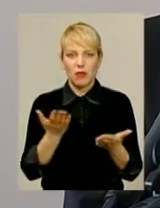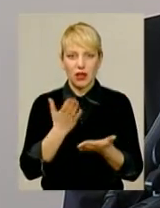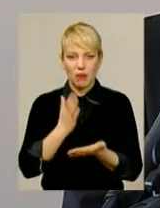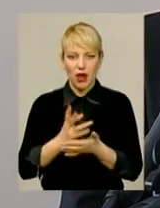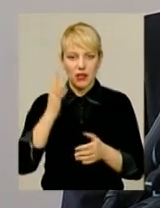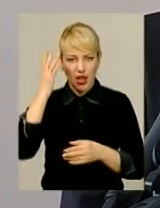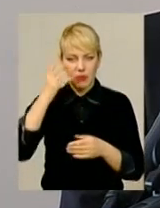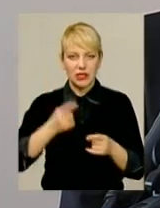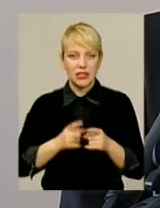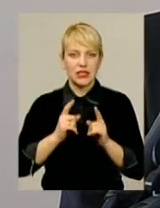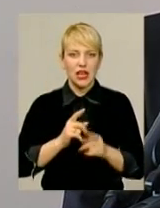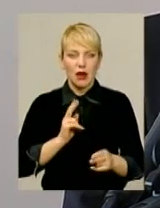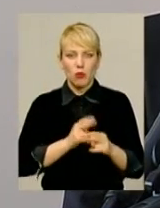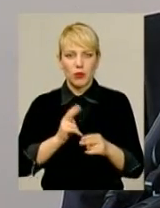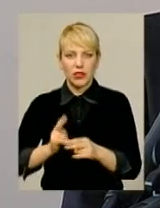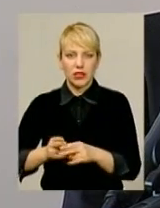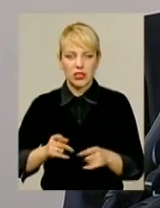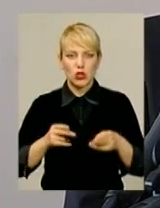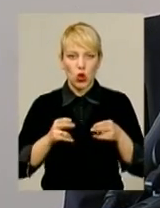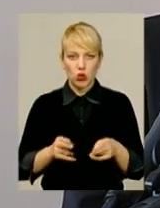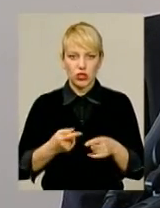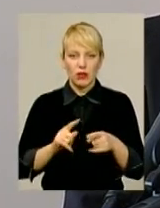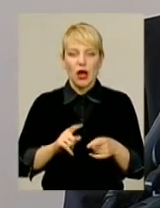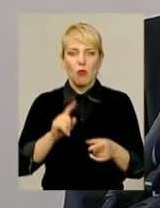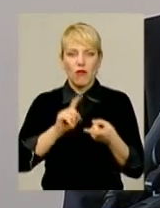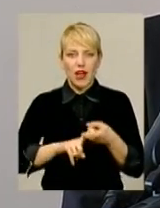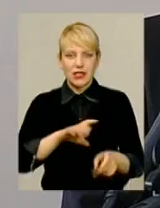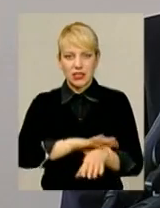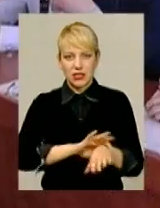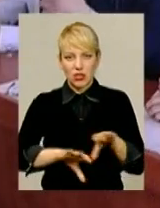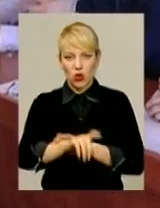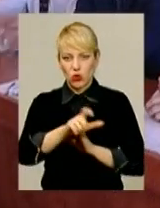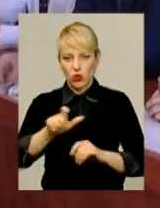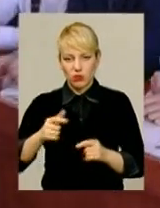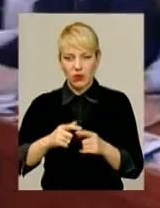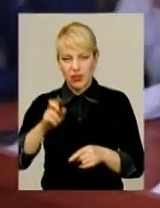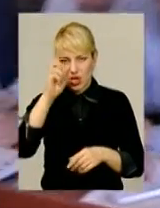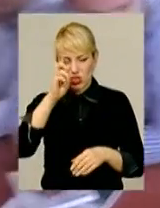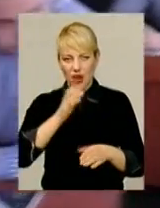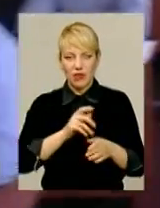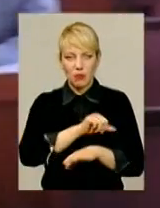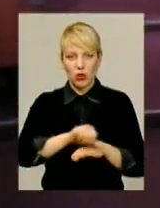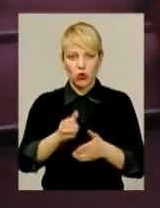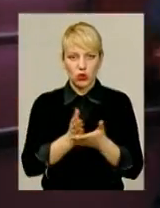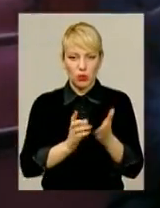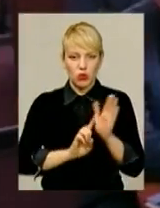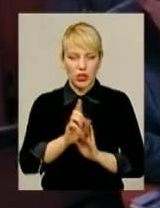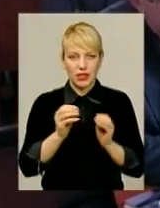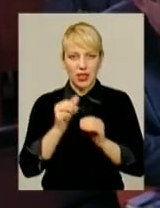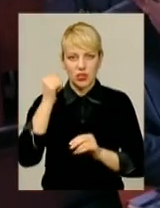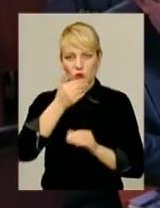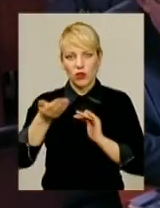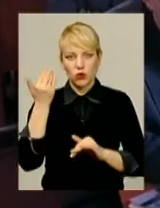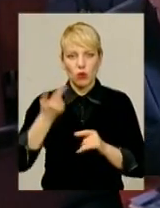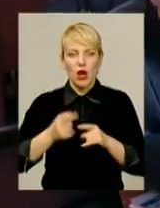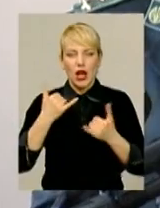меті запобігти транскордонним злочинам, пов'язаним з торгівлею людьми, Державна прикордонна служба розпочала ще 10 років тому. А нині тут